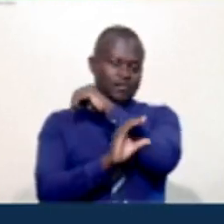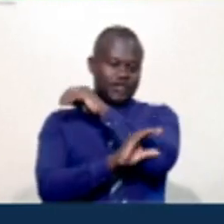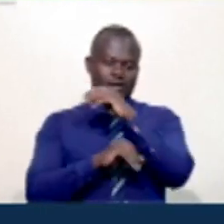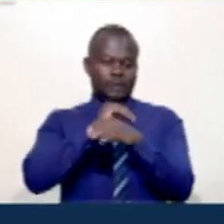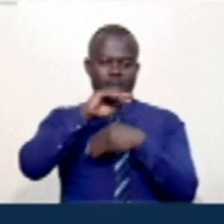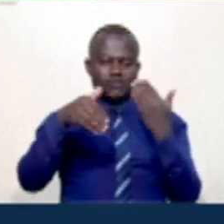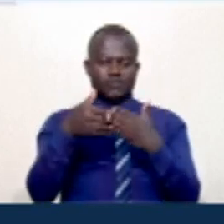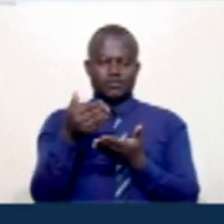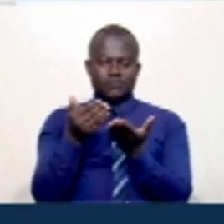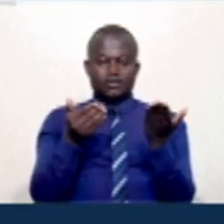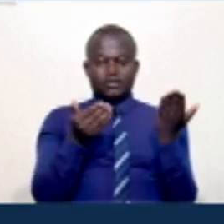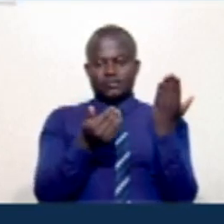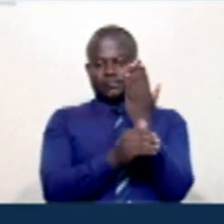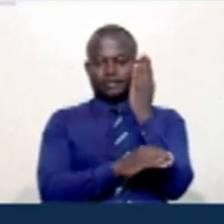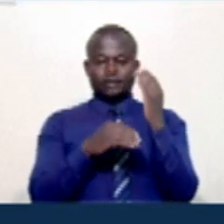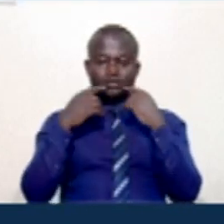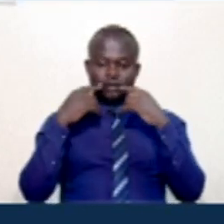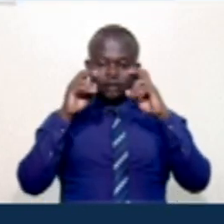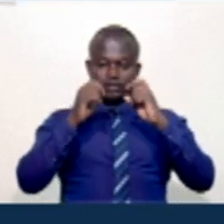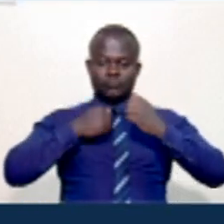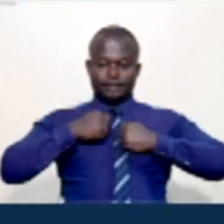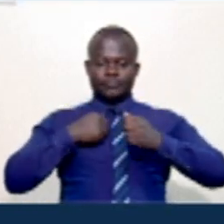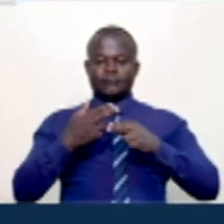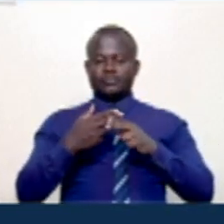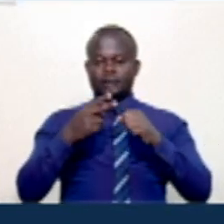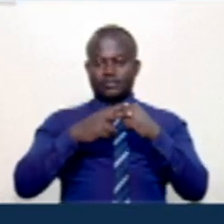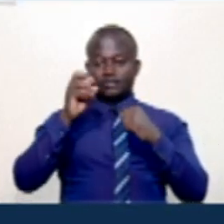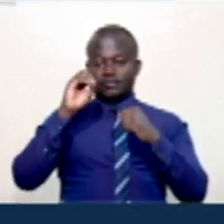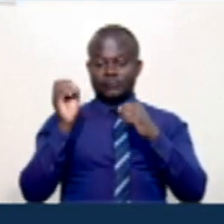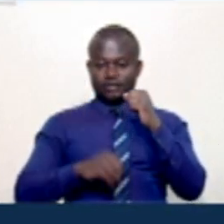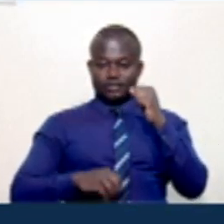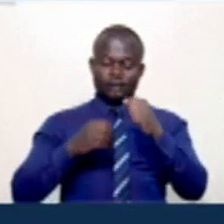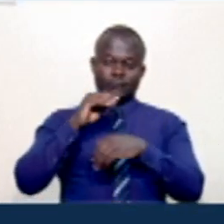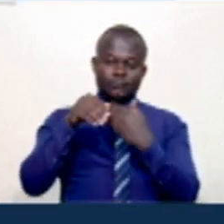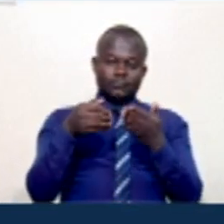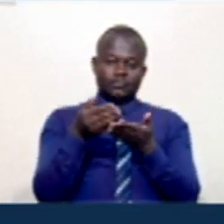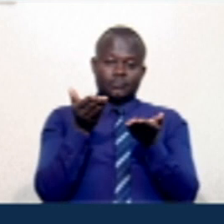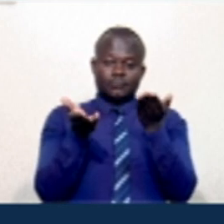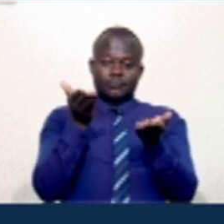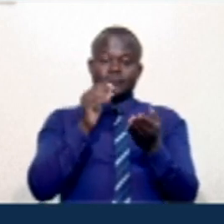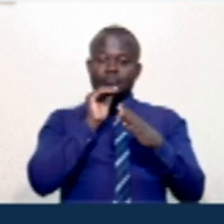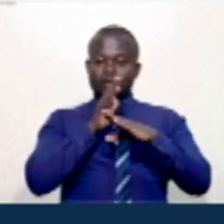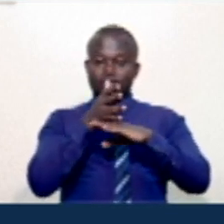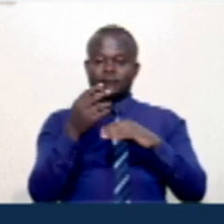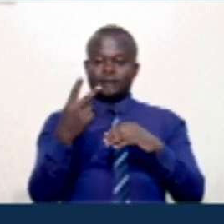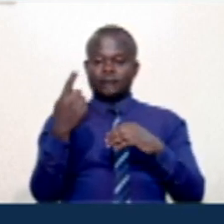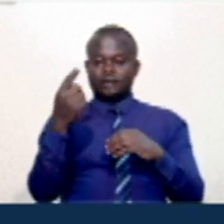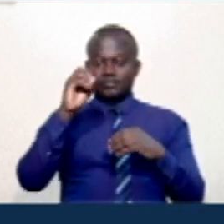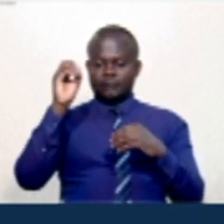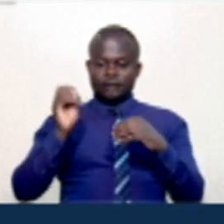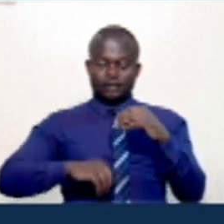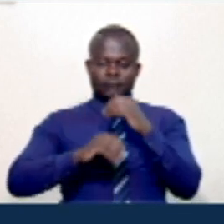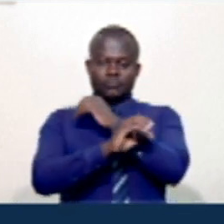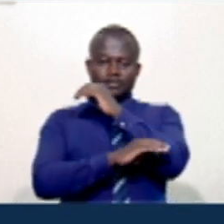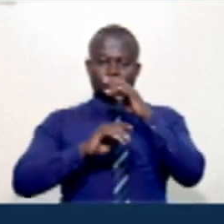n'inguzanyo z'amahanga igihugu cyafashe asanga u Rwanda rugeze kuri 7% nyamara igipimo ntarengwa ari 21%